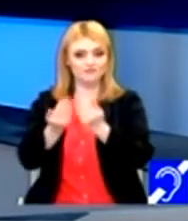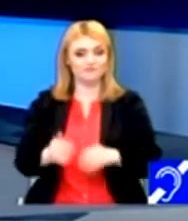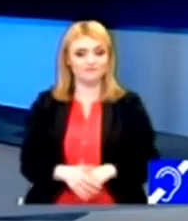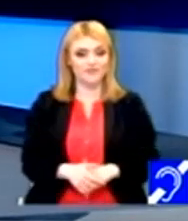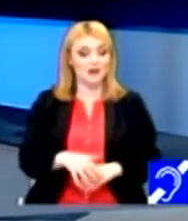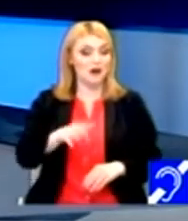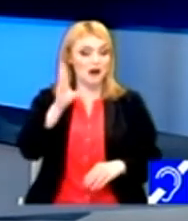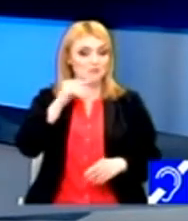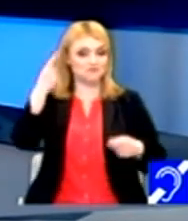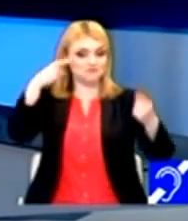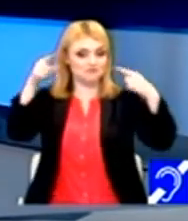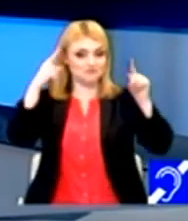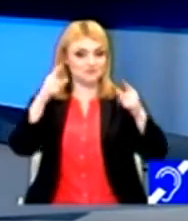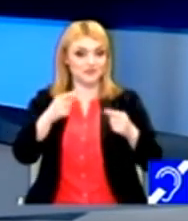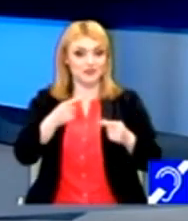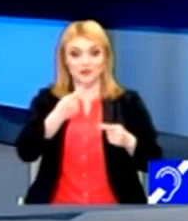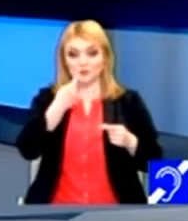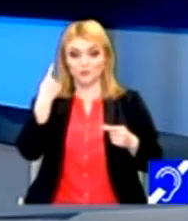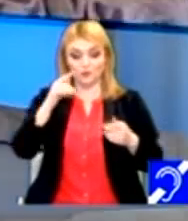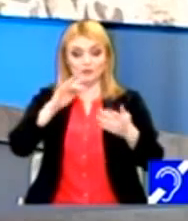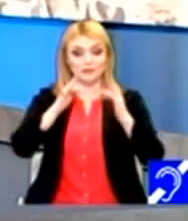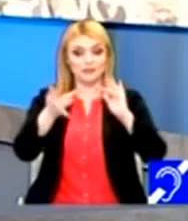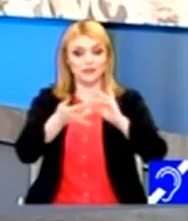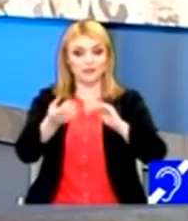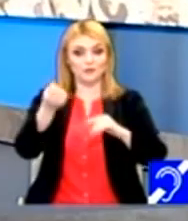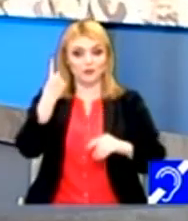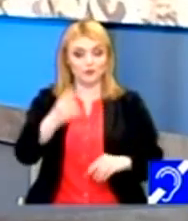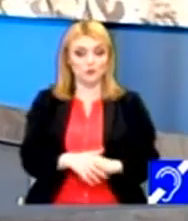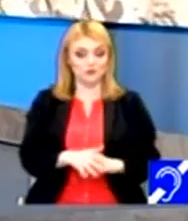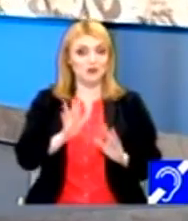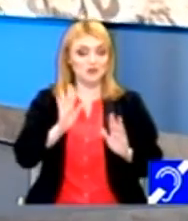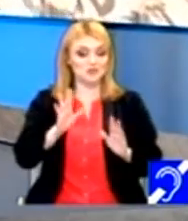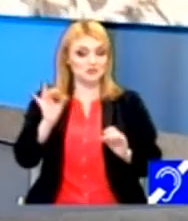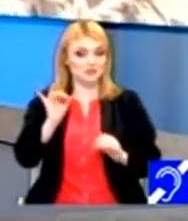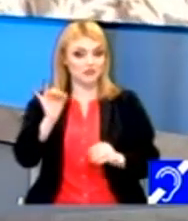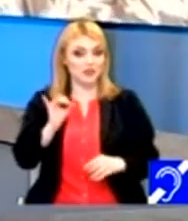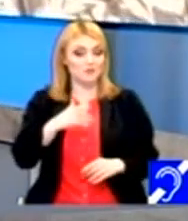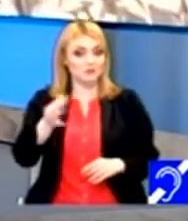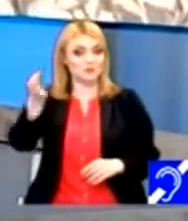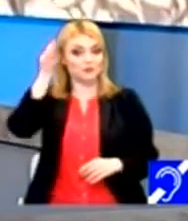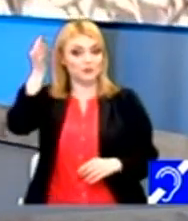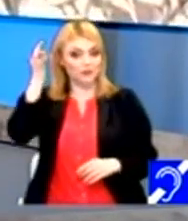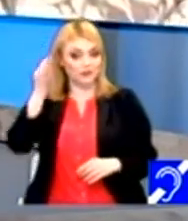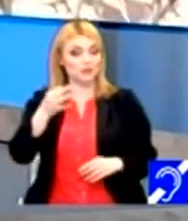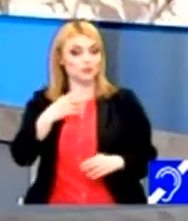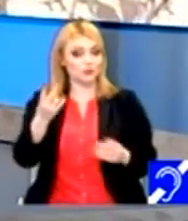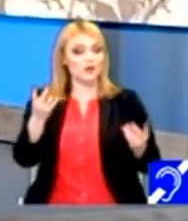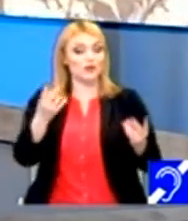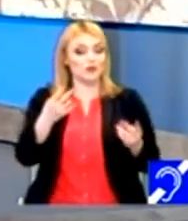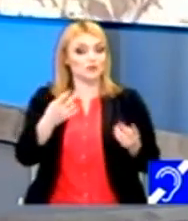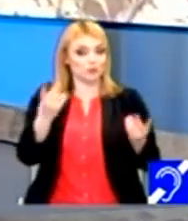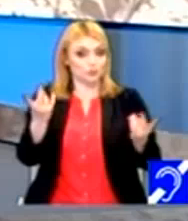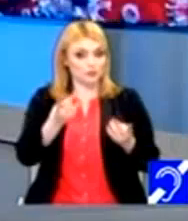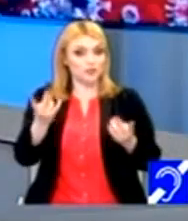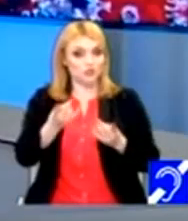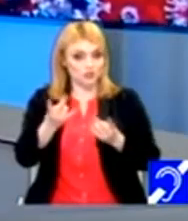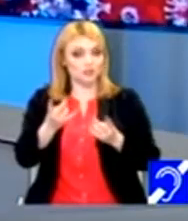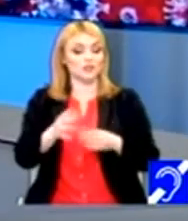va fi deschis pentru pacienți, iar cei confirmați cu forme ușoare se vor trata la domiciliu cu ajutorul medicilor de familie.